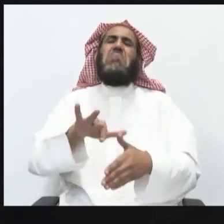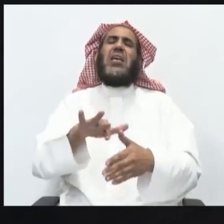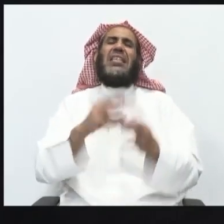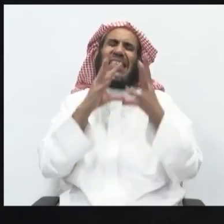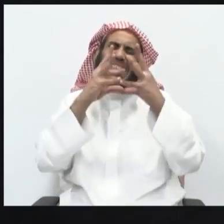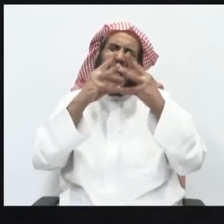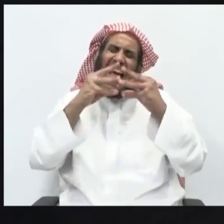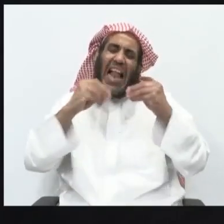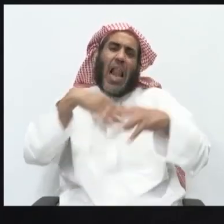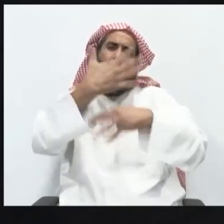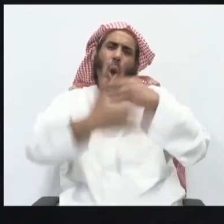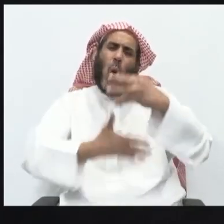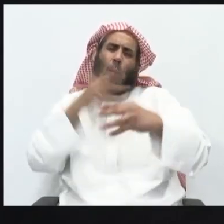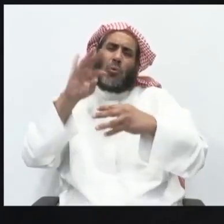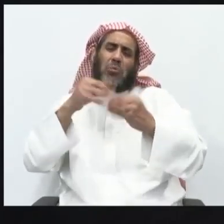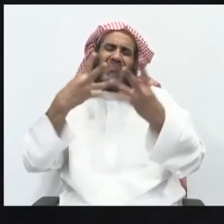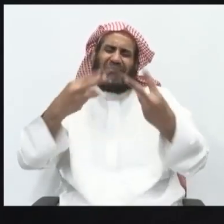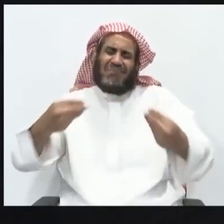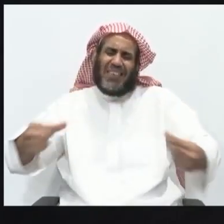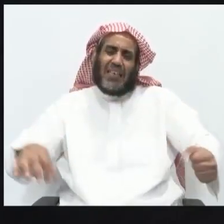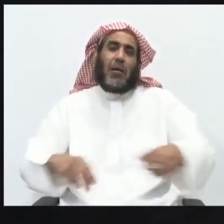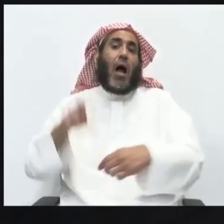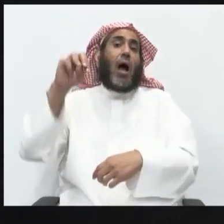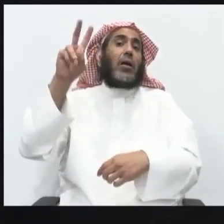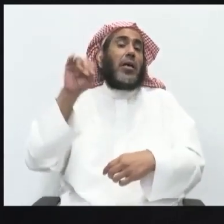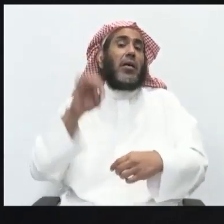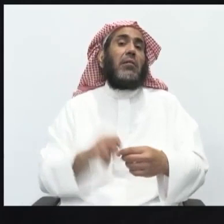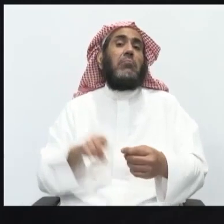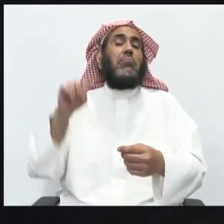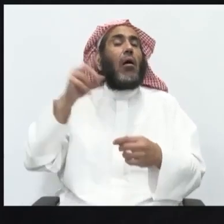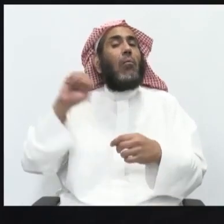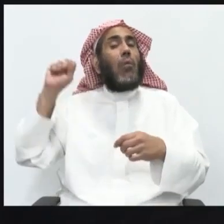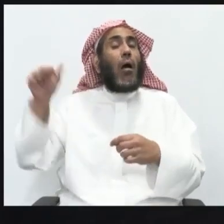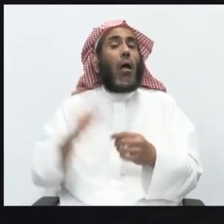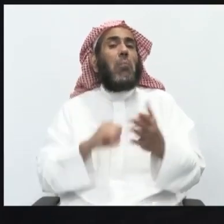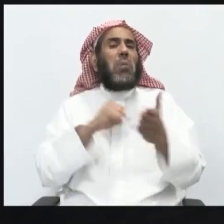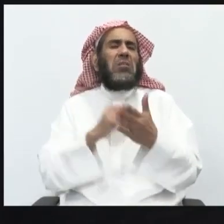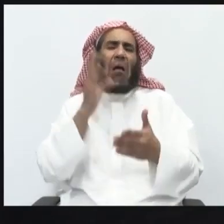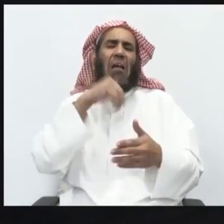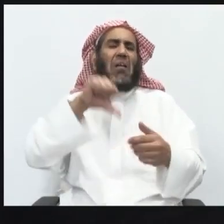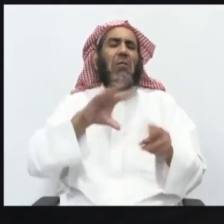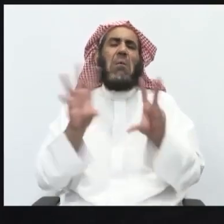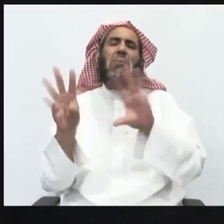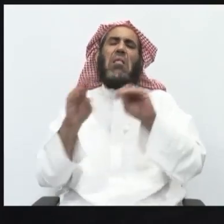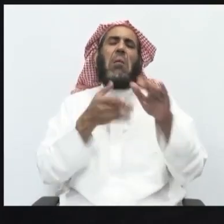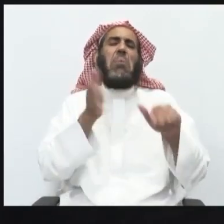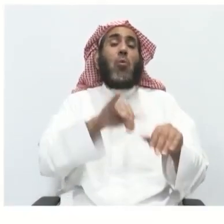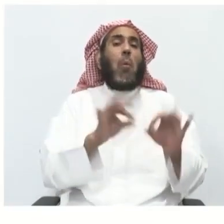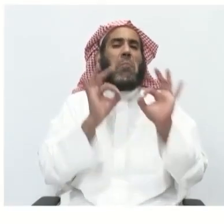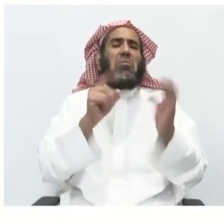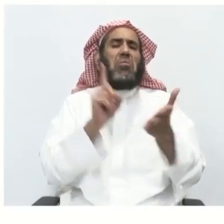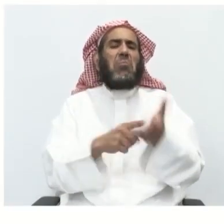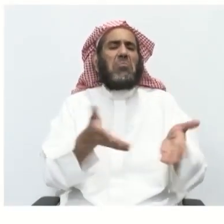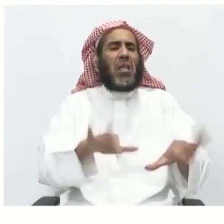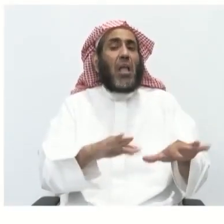تحلل غلاف البروتين اعطاني ار ان اي مركزي غير فعال اذا كانه ميت او هو ميت بالفعل